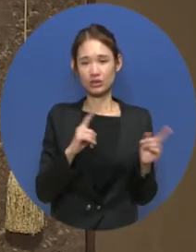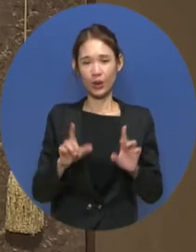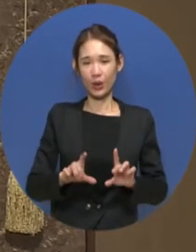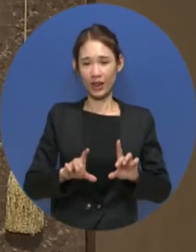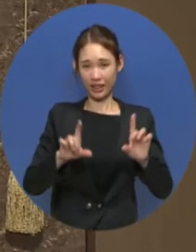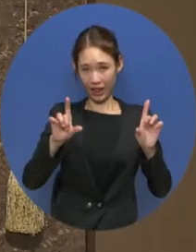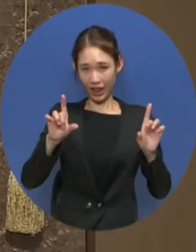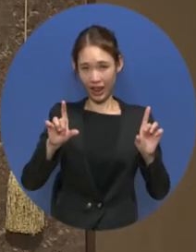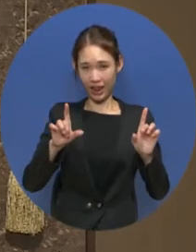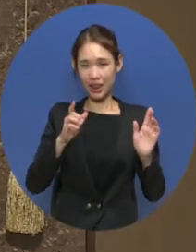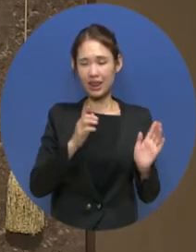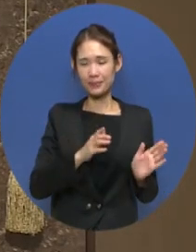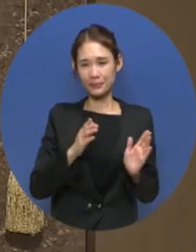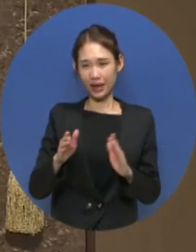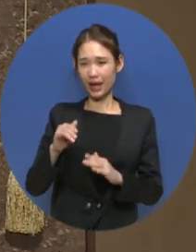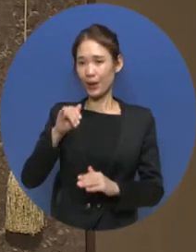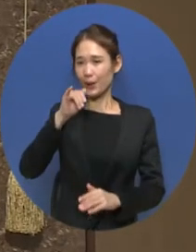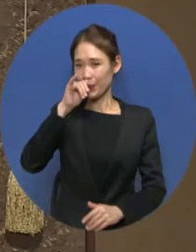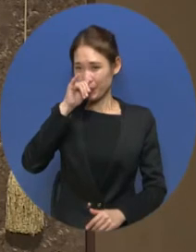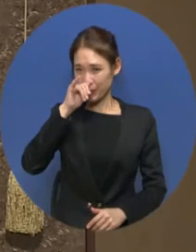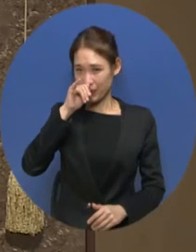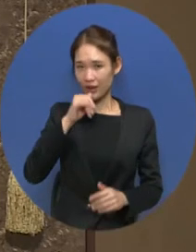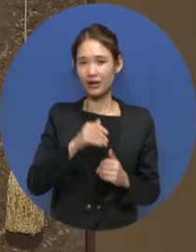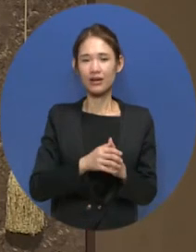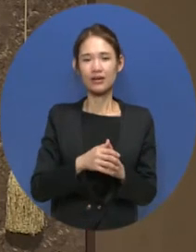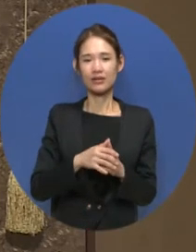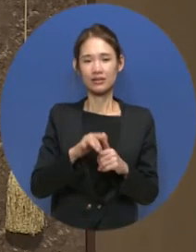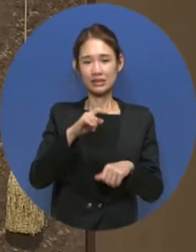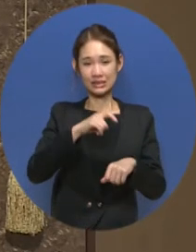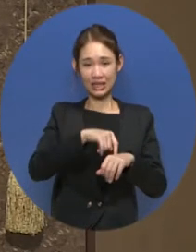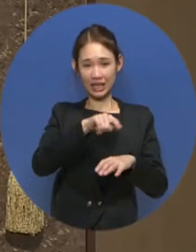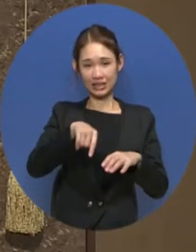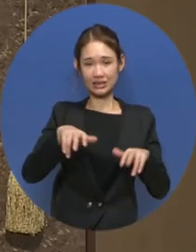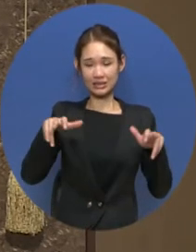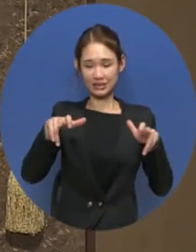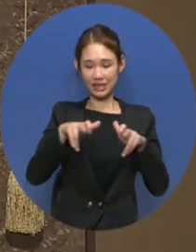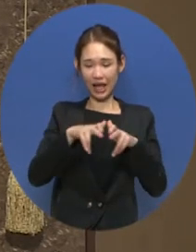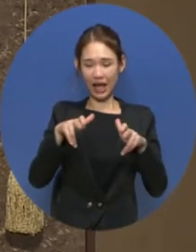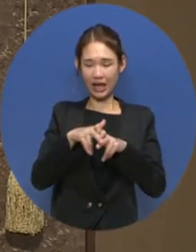날을 이렇게 마련을 합니다. 그 시간에는